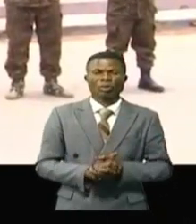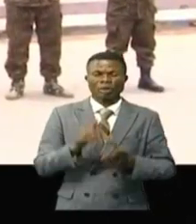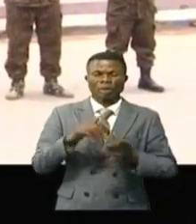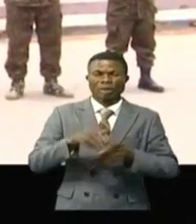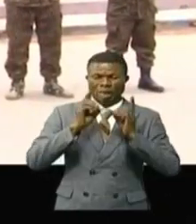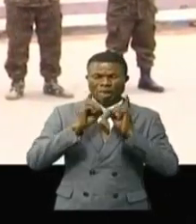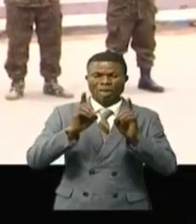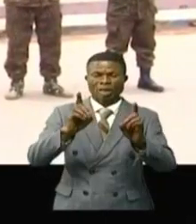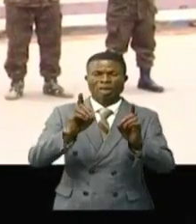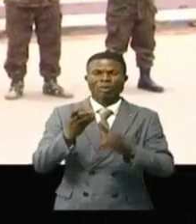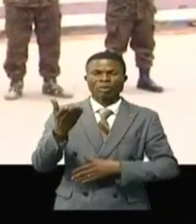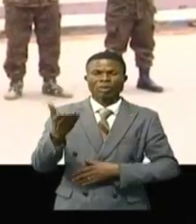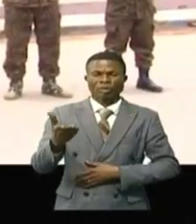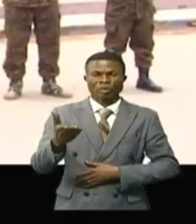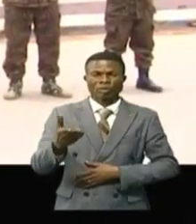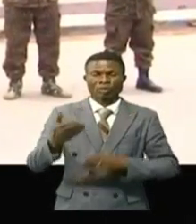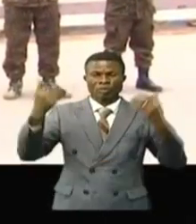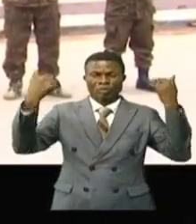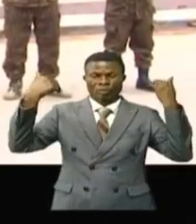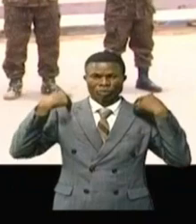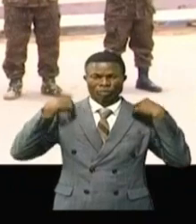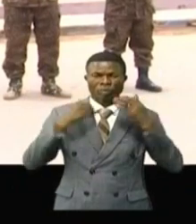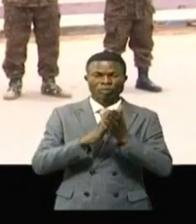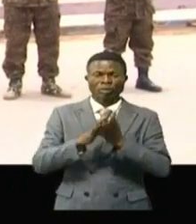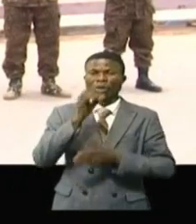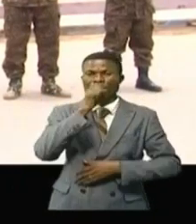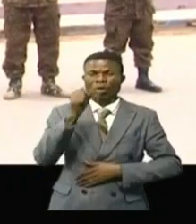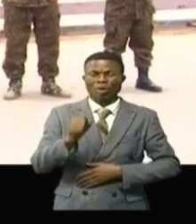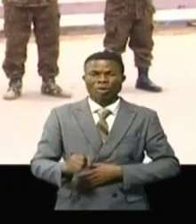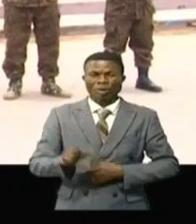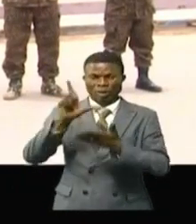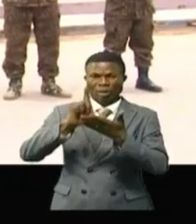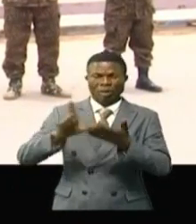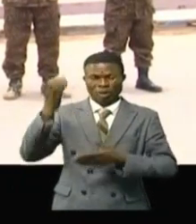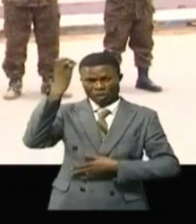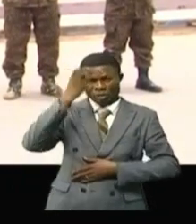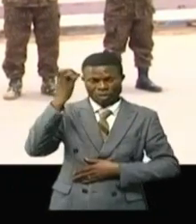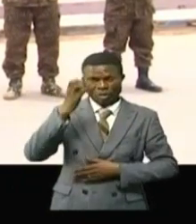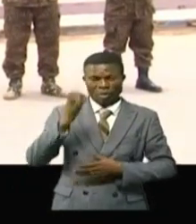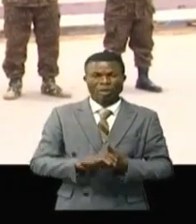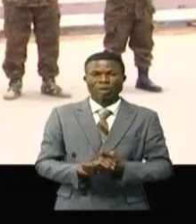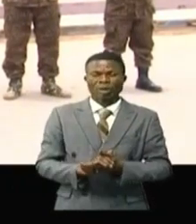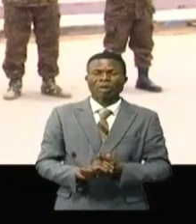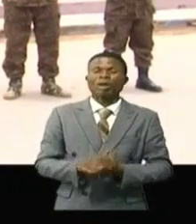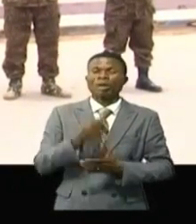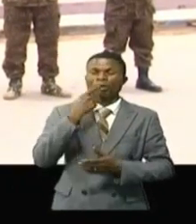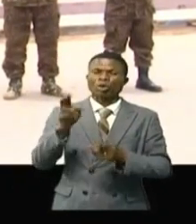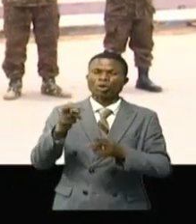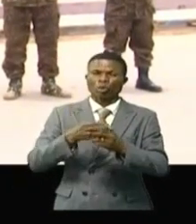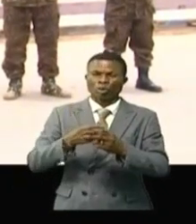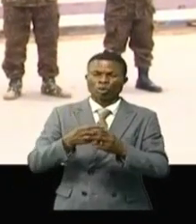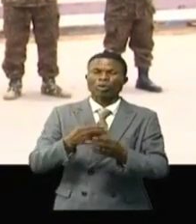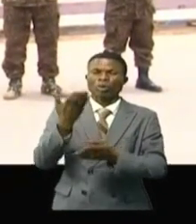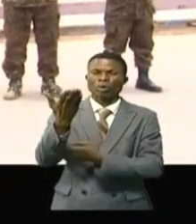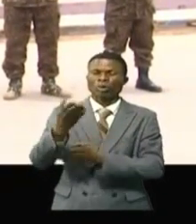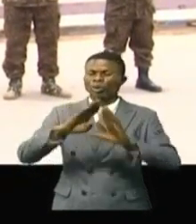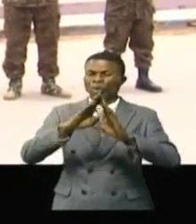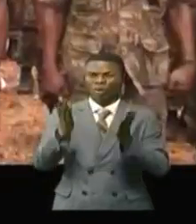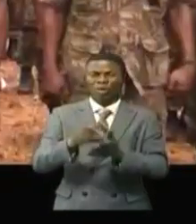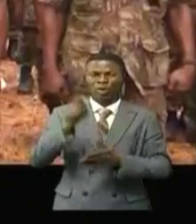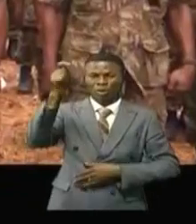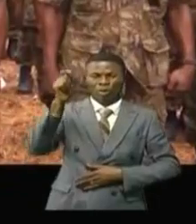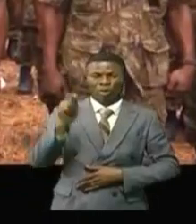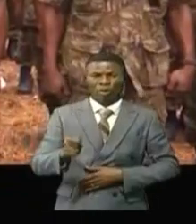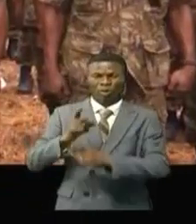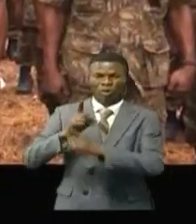des circonstances, le commandant GR sortant, le lieutenant-général Christian Tshiwewe, a en quelques mots recommandé à tous les éléments de l'unité